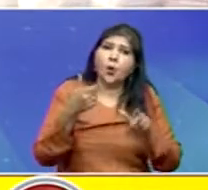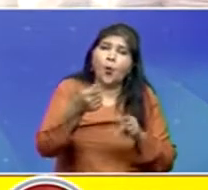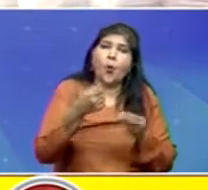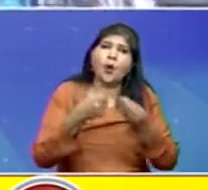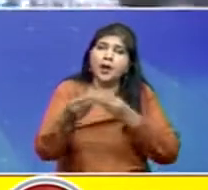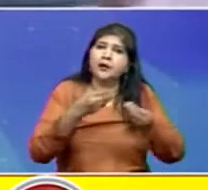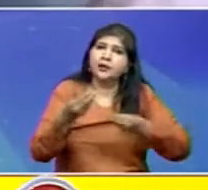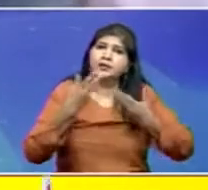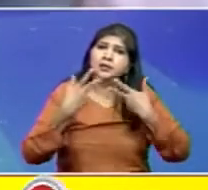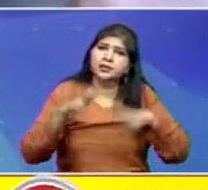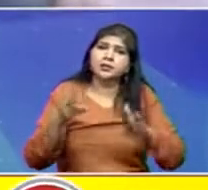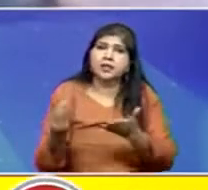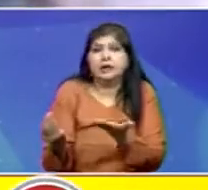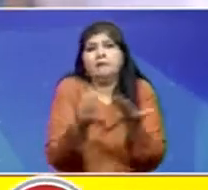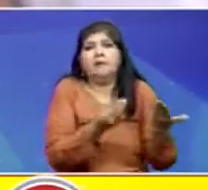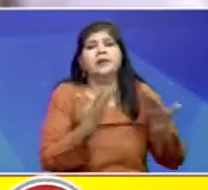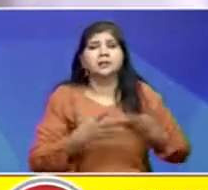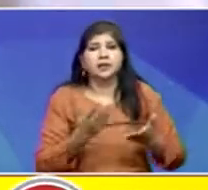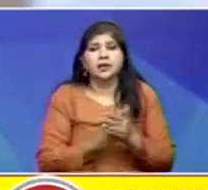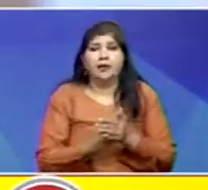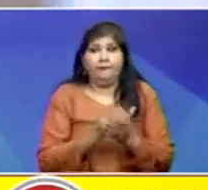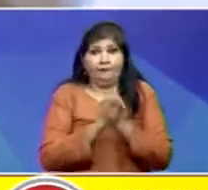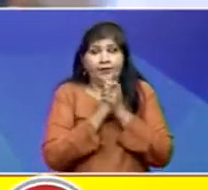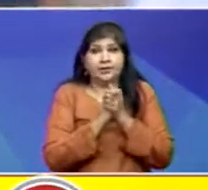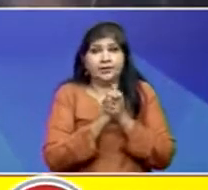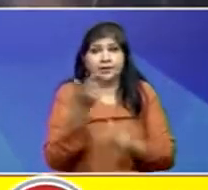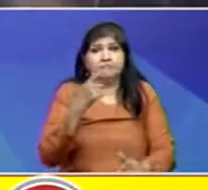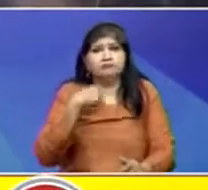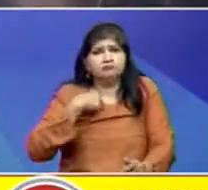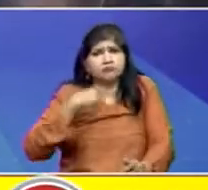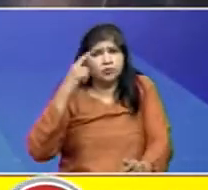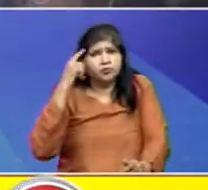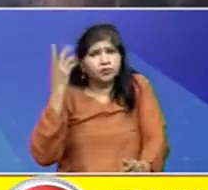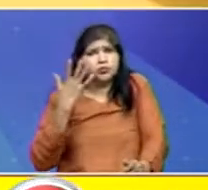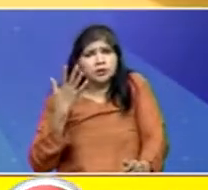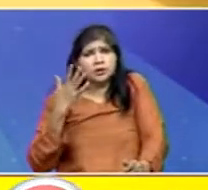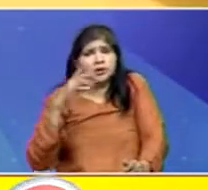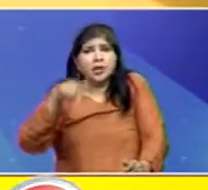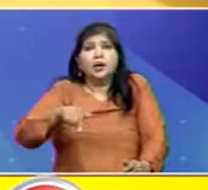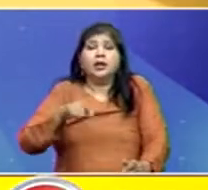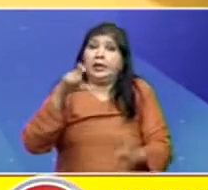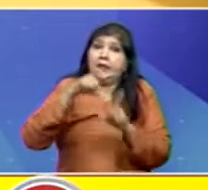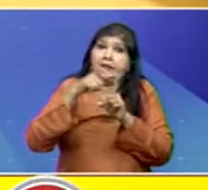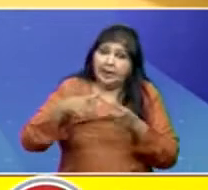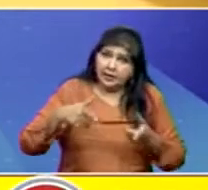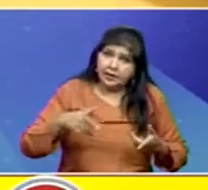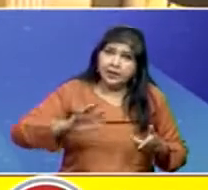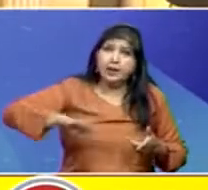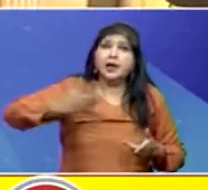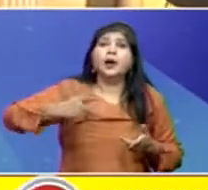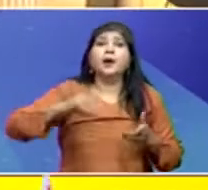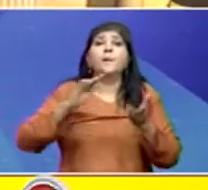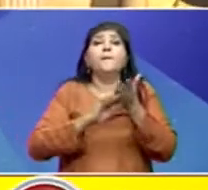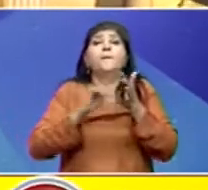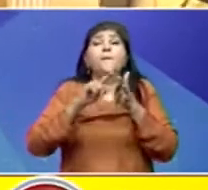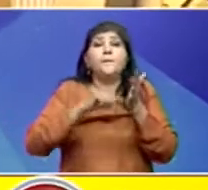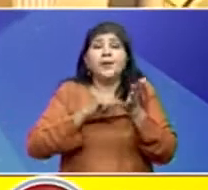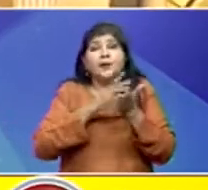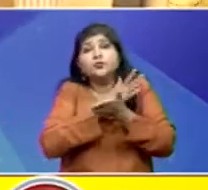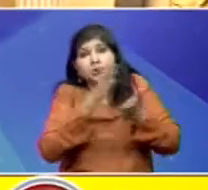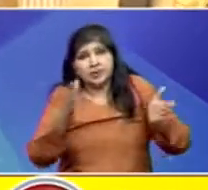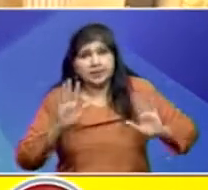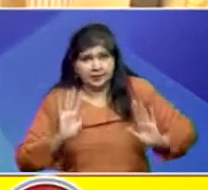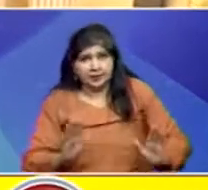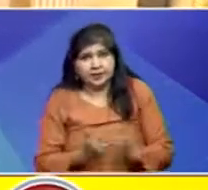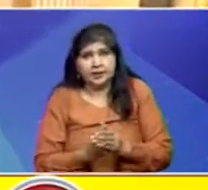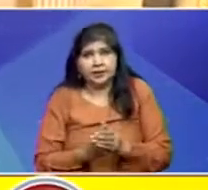ट्रांजिक्षन की सुविजा मिदी साथियों कोई सोच सकता है कि दिल्ली हैं बैटरो सीटी हैं